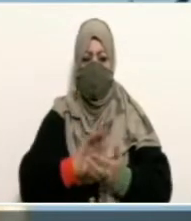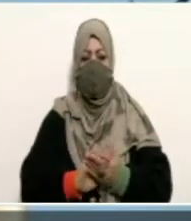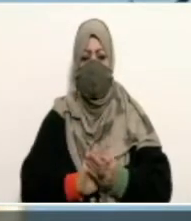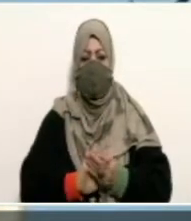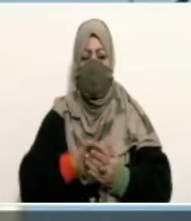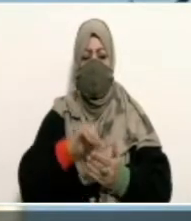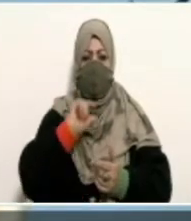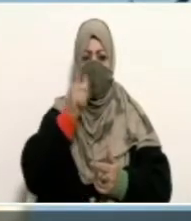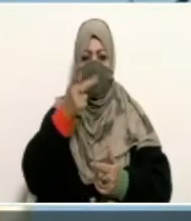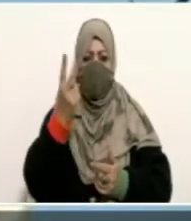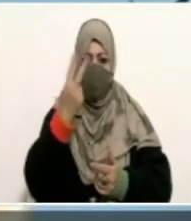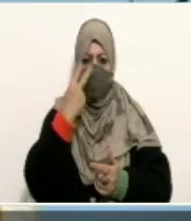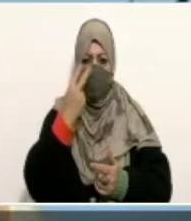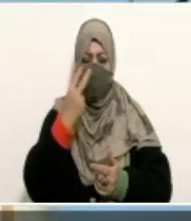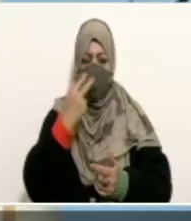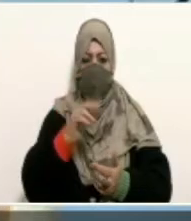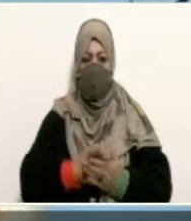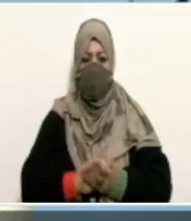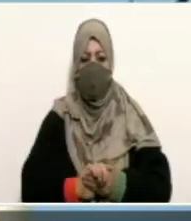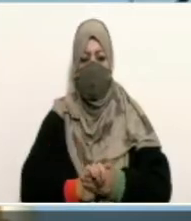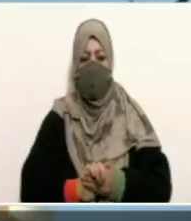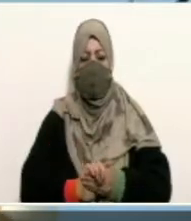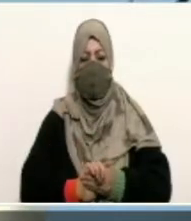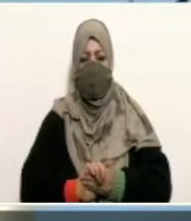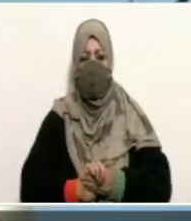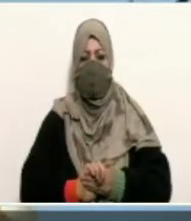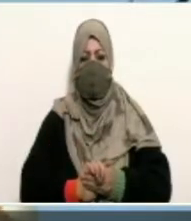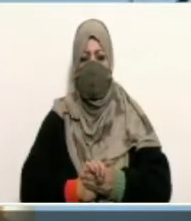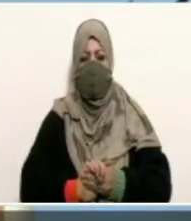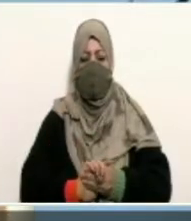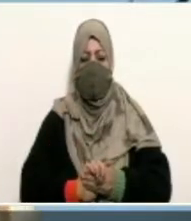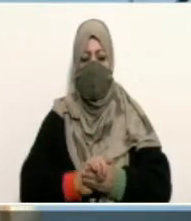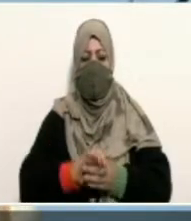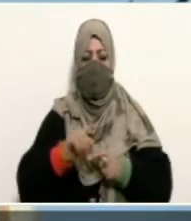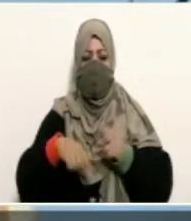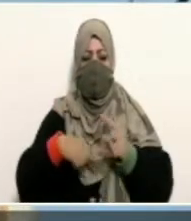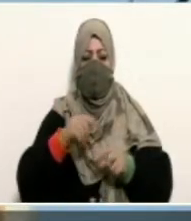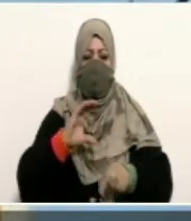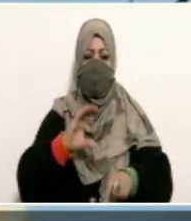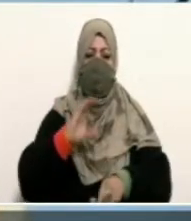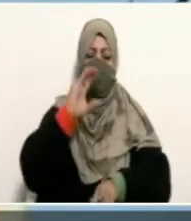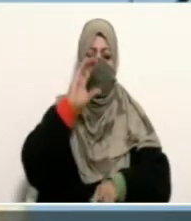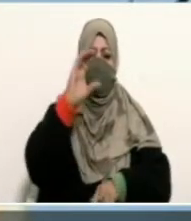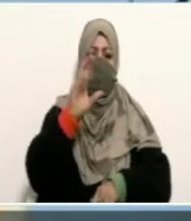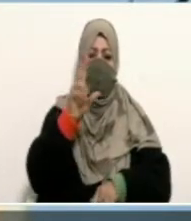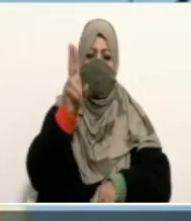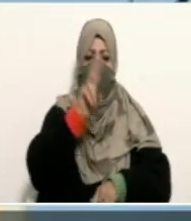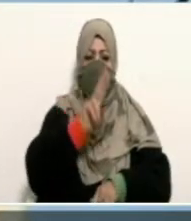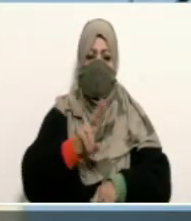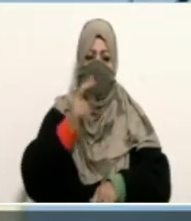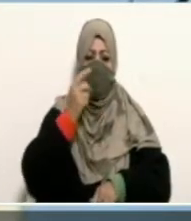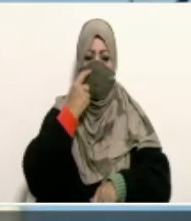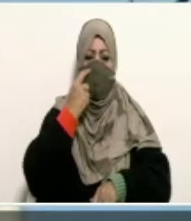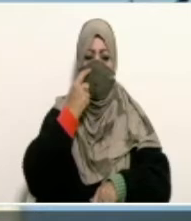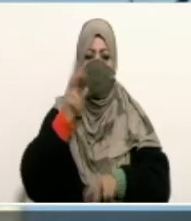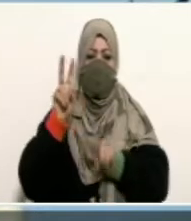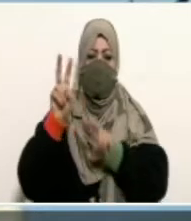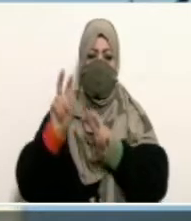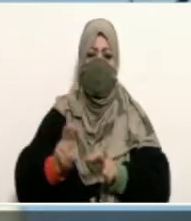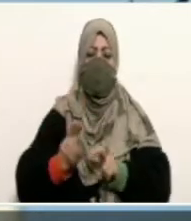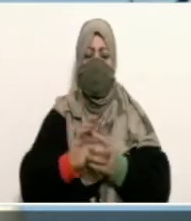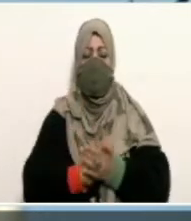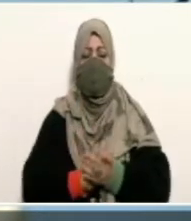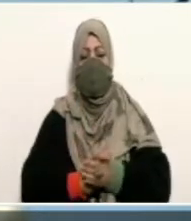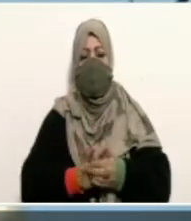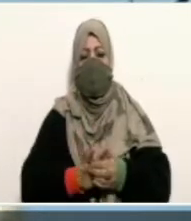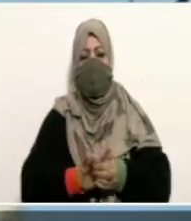فخليك معنا ان شاء الله مع الحلقه، ان شاء الله نجيبك عن هذا السؤال، لكن ناخذ الان فاصله ثم نعود ان شاء الله لنكمل